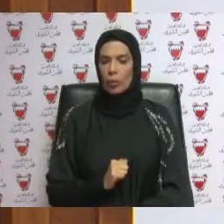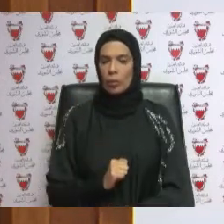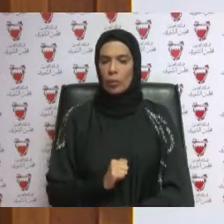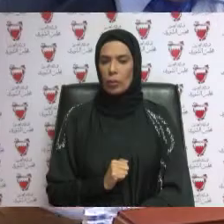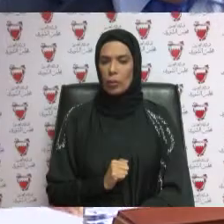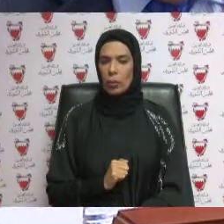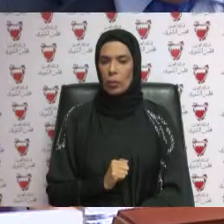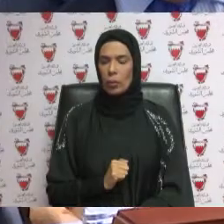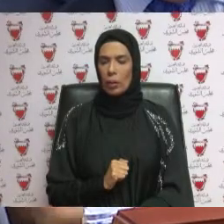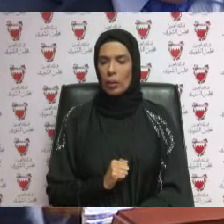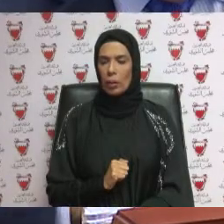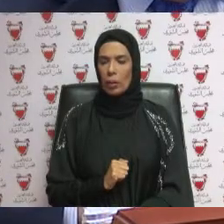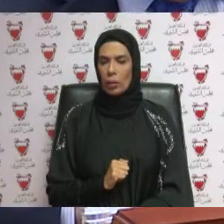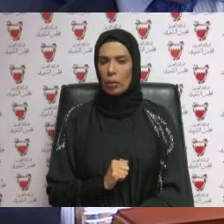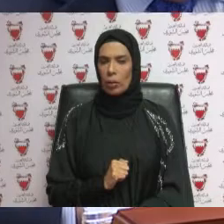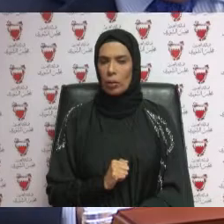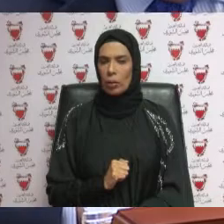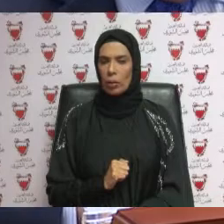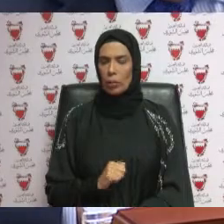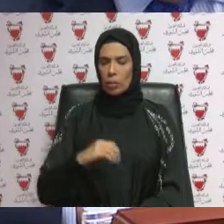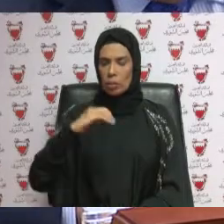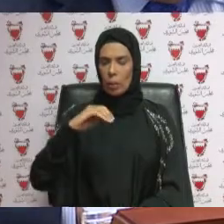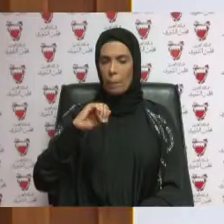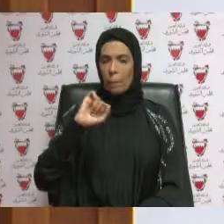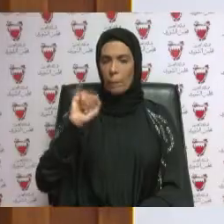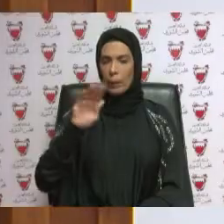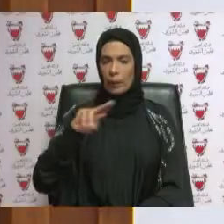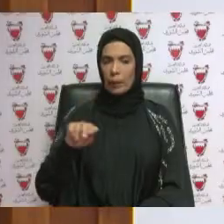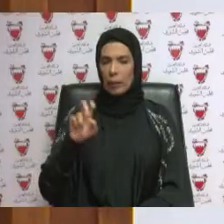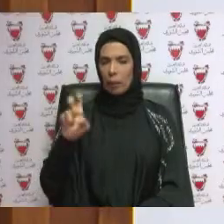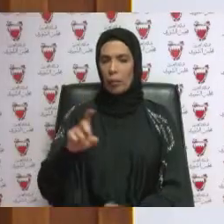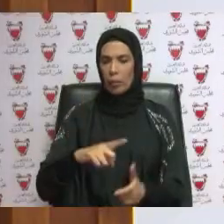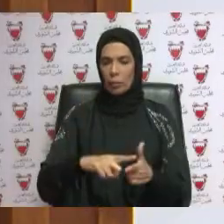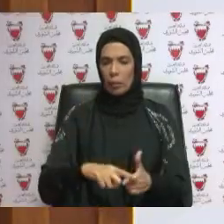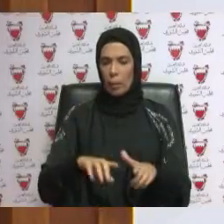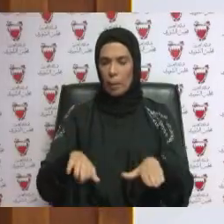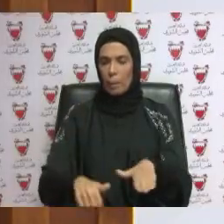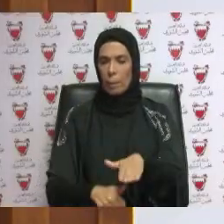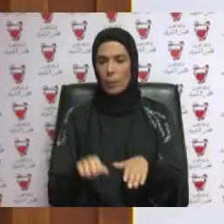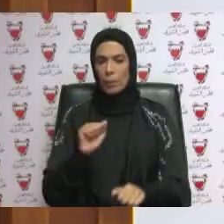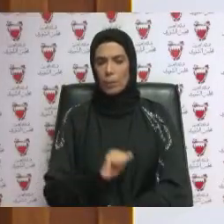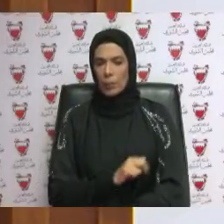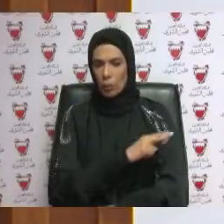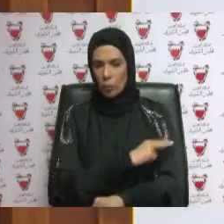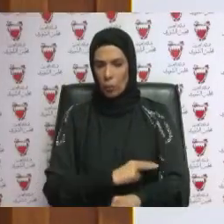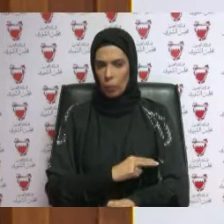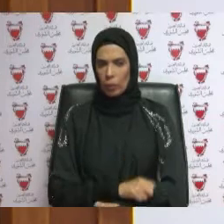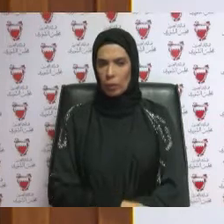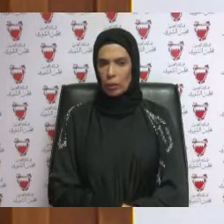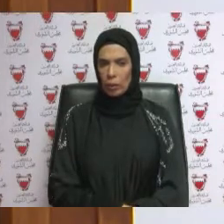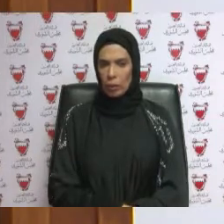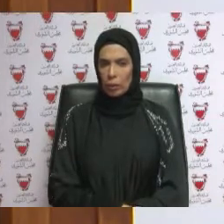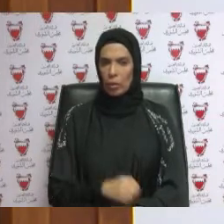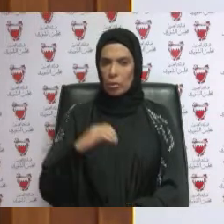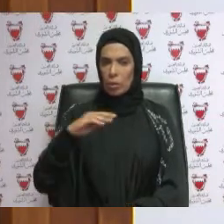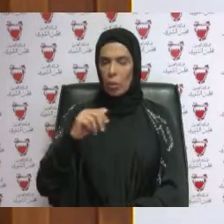المجلس الآتية أسماءهم: الأستاذة جميلة علي سلمان النائب الثاني رئيس مجلس المجلس عضوا، الأستاذ